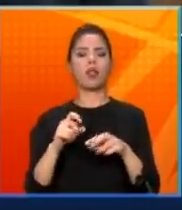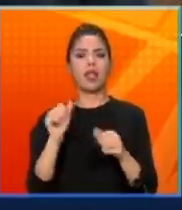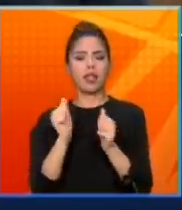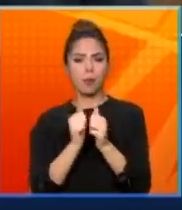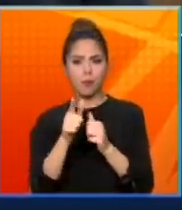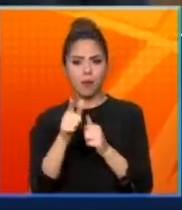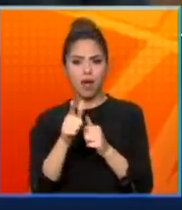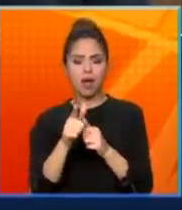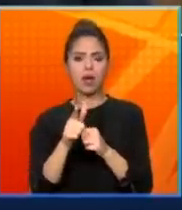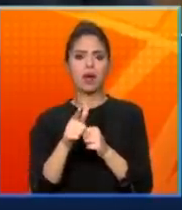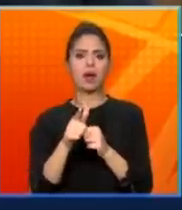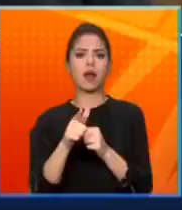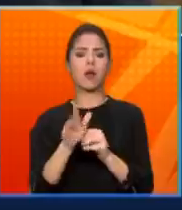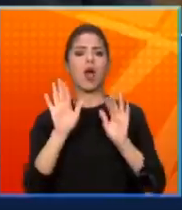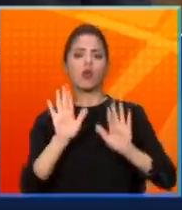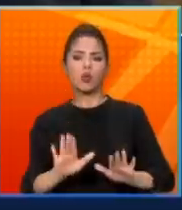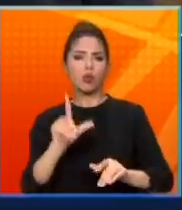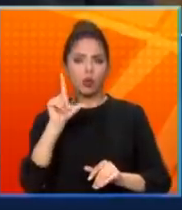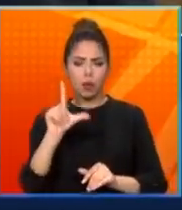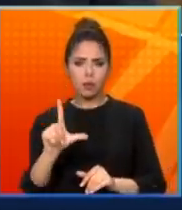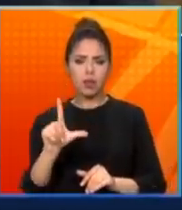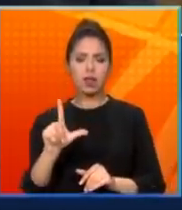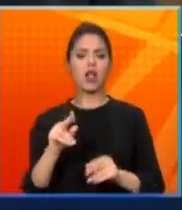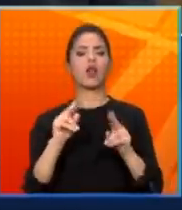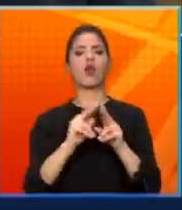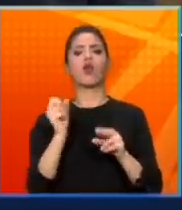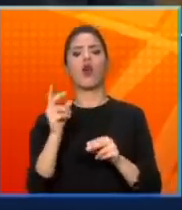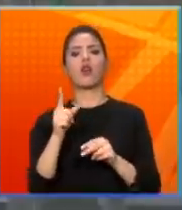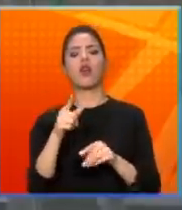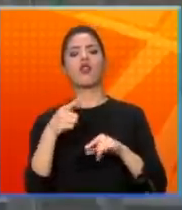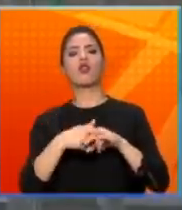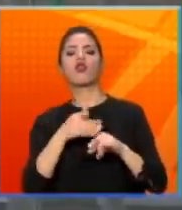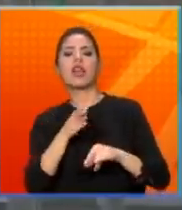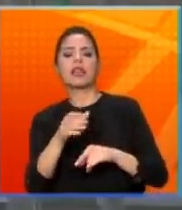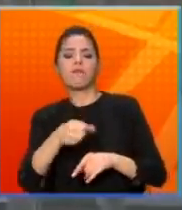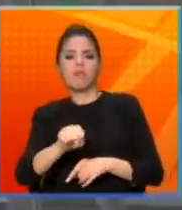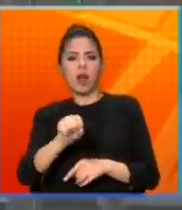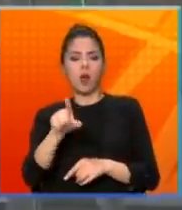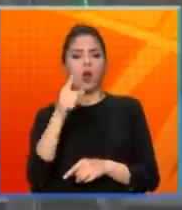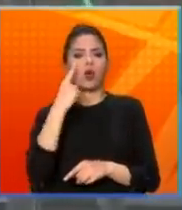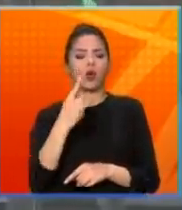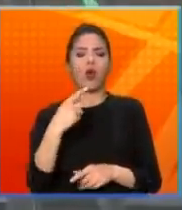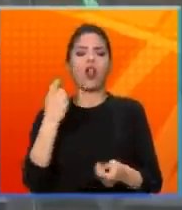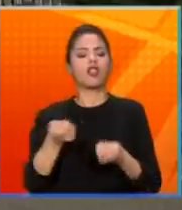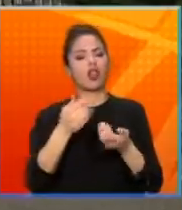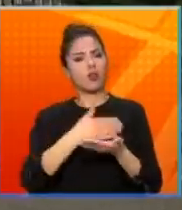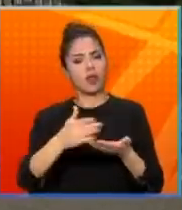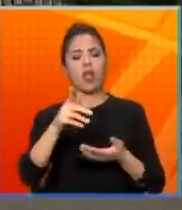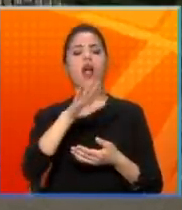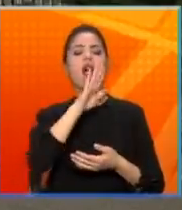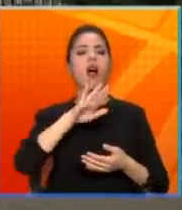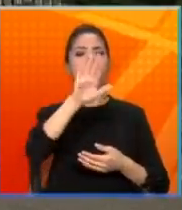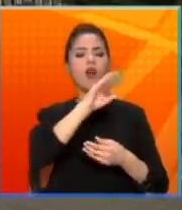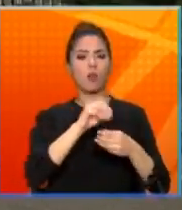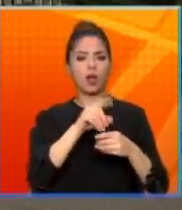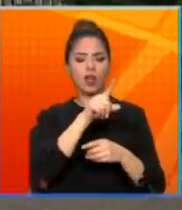inhibe etmemiz, durdurmamız gerekiyor ki virüs hücrenin içine giremesin. Koronavirüs ölümleri Avrupa'da da devam ediyor.